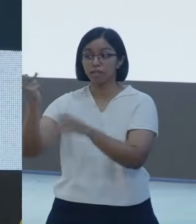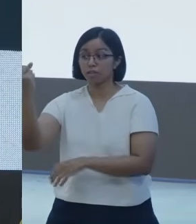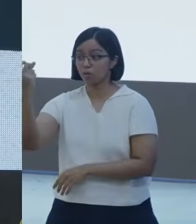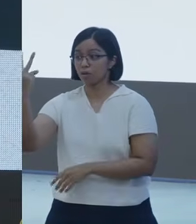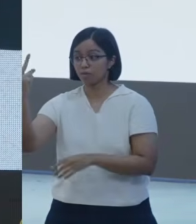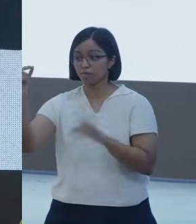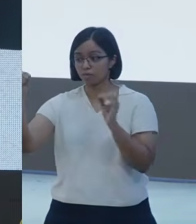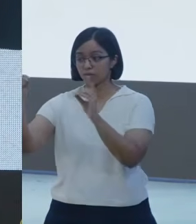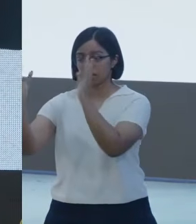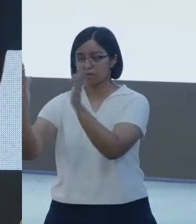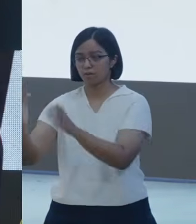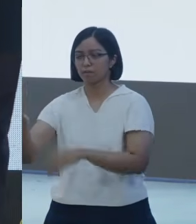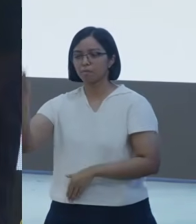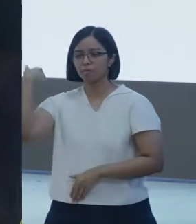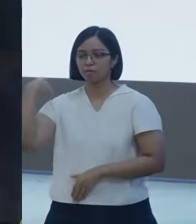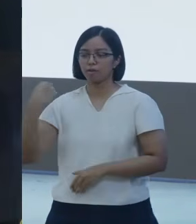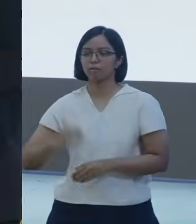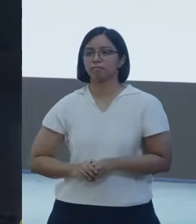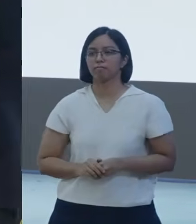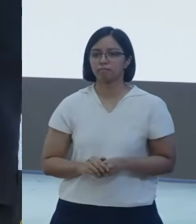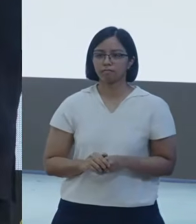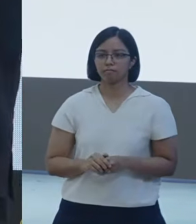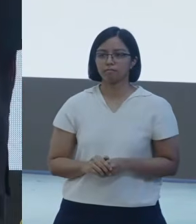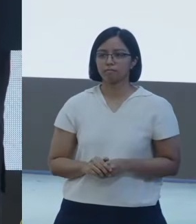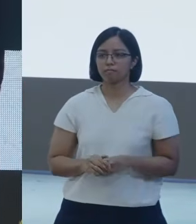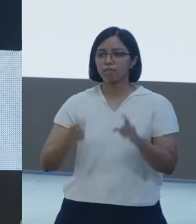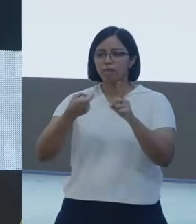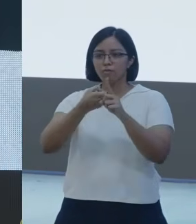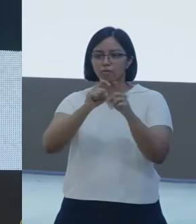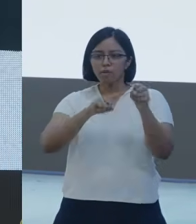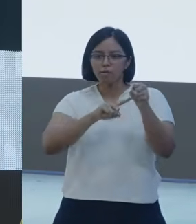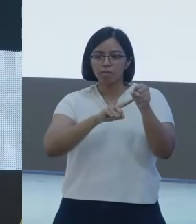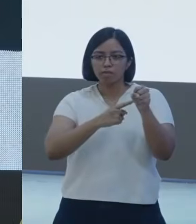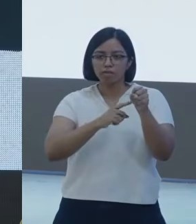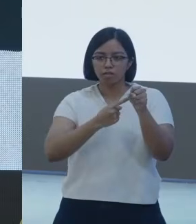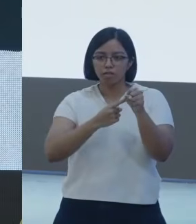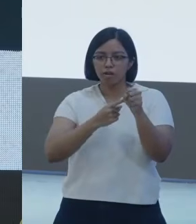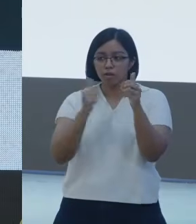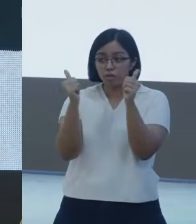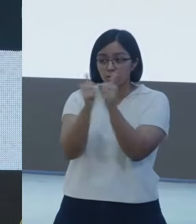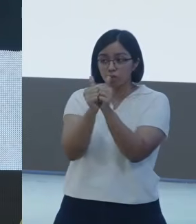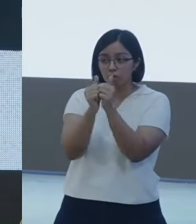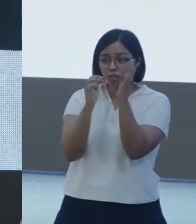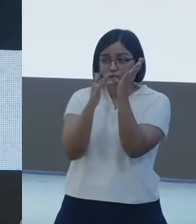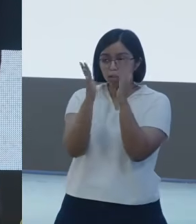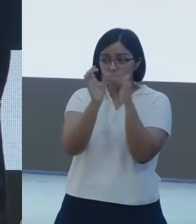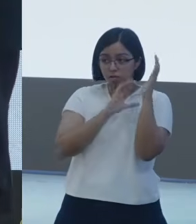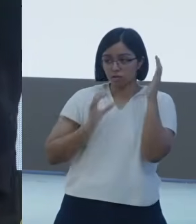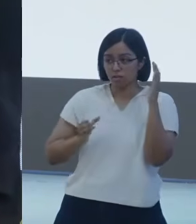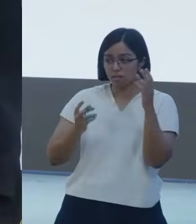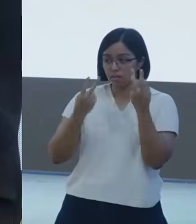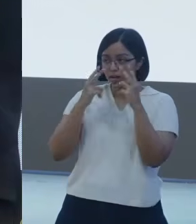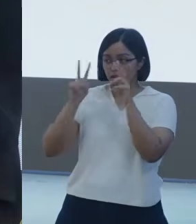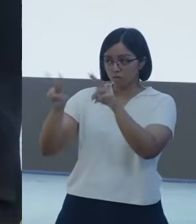mga nakasama ni Kristo magmula pa nung umpisa at nakita siya na nabuhay na